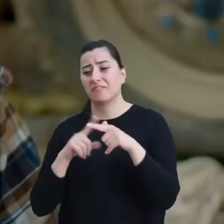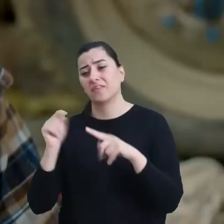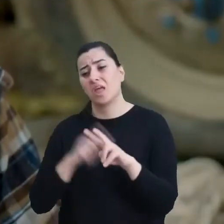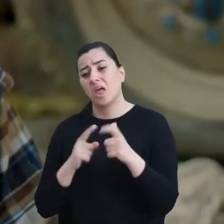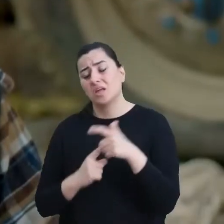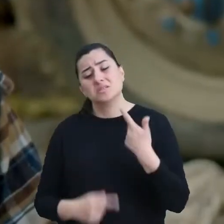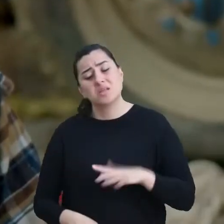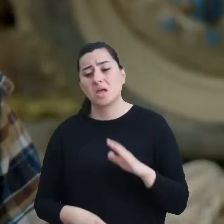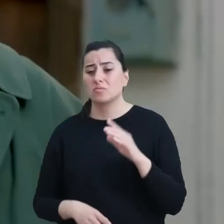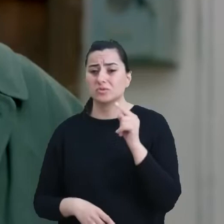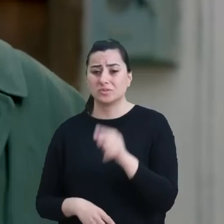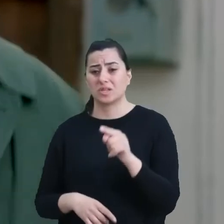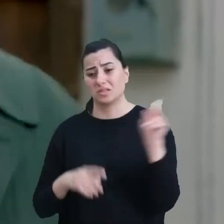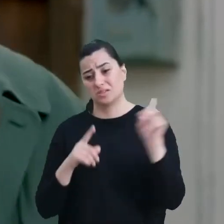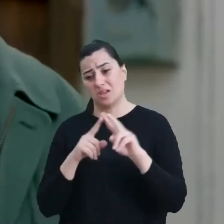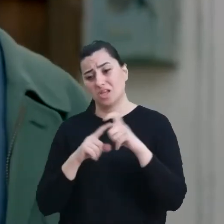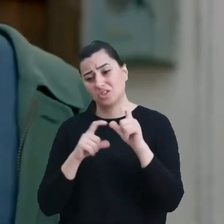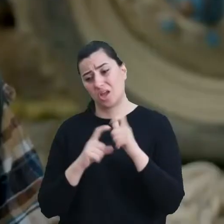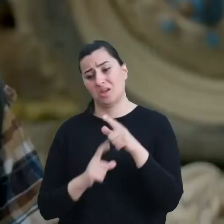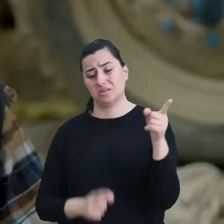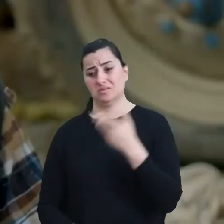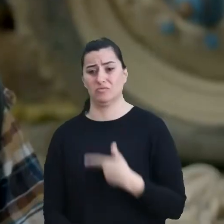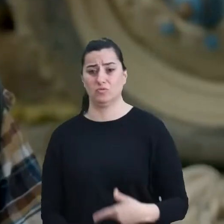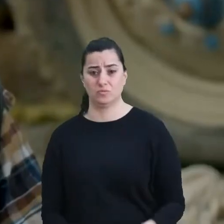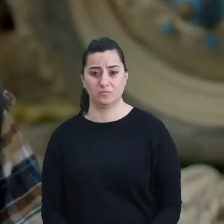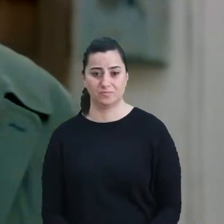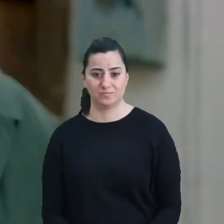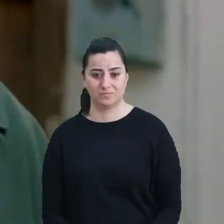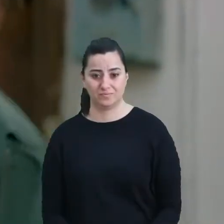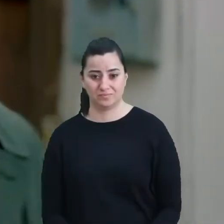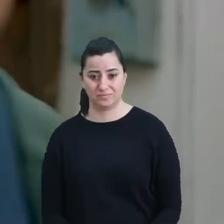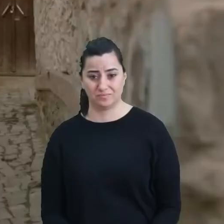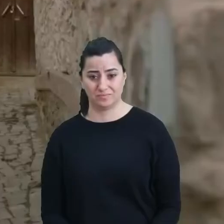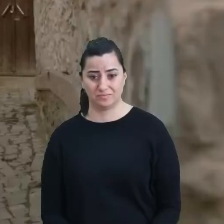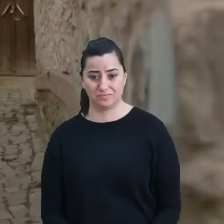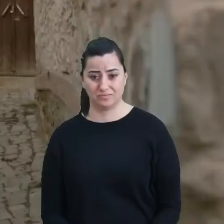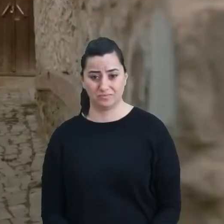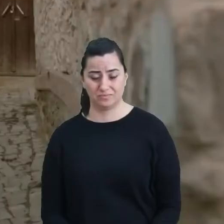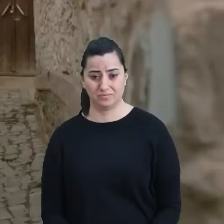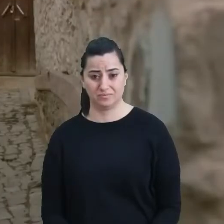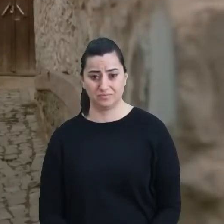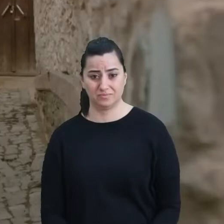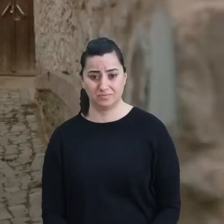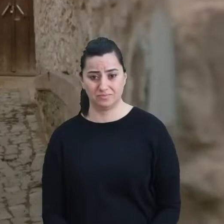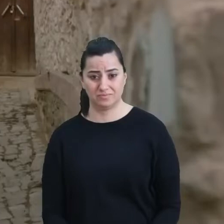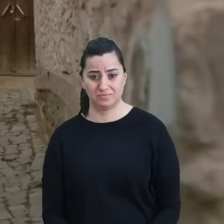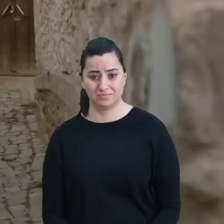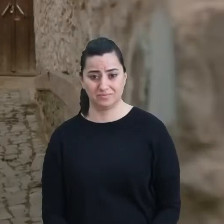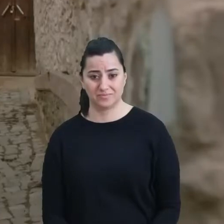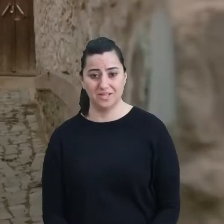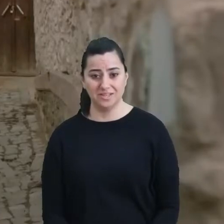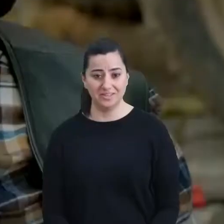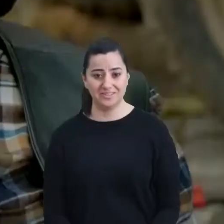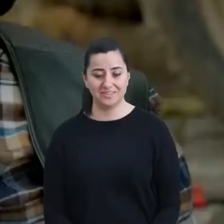ama. Muacir lan, nişeyi seviyordun. Baka kaldı. Cemil suratını asıp ayağını yere vurdu. Atarlığı küskün hızlıca